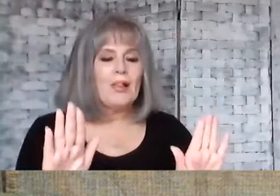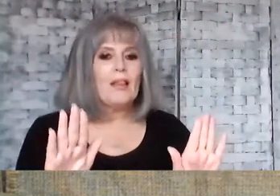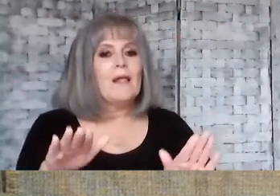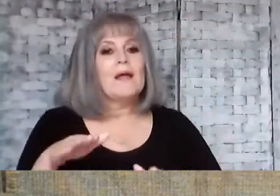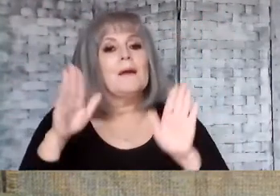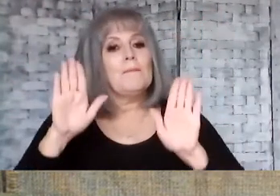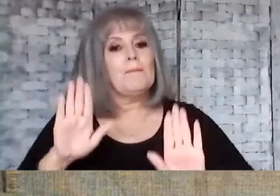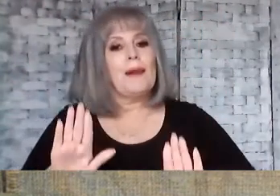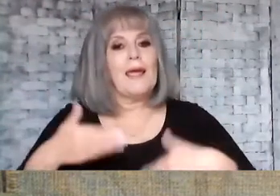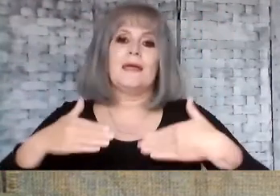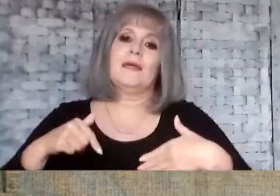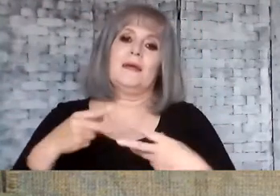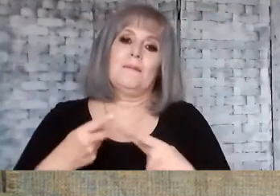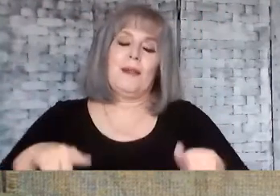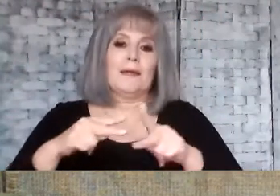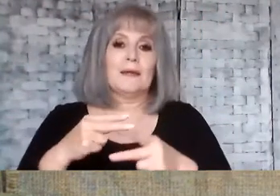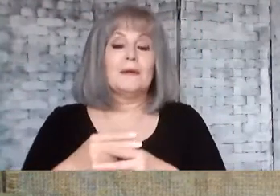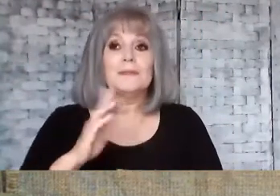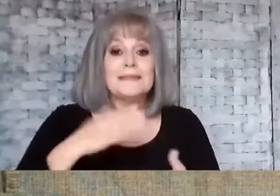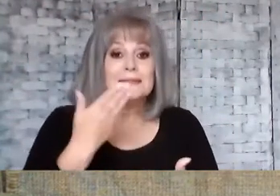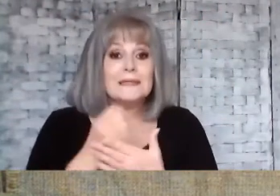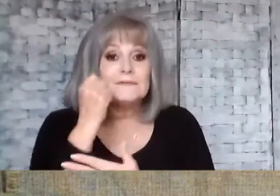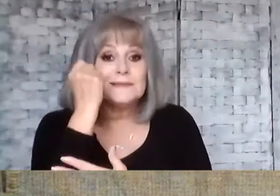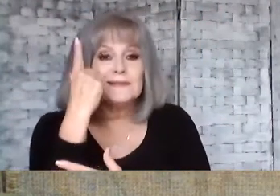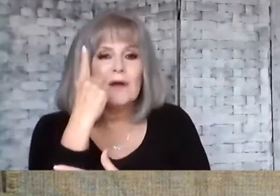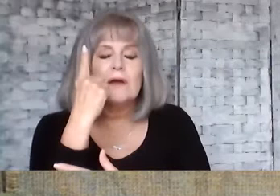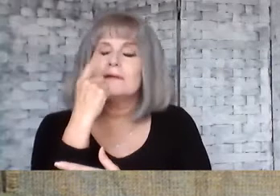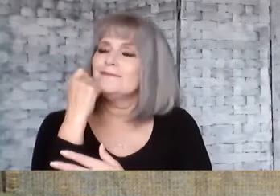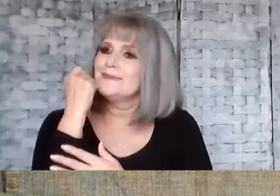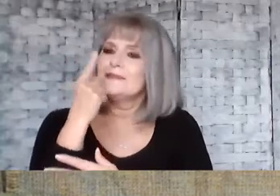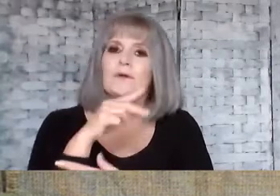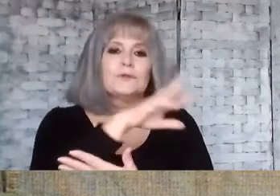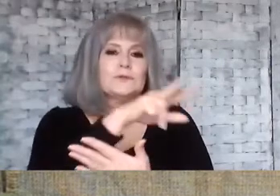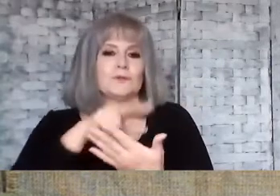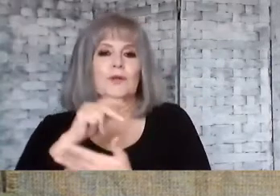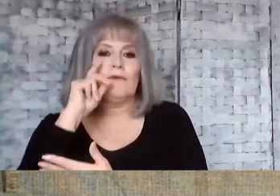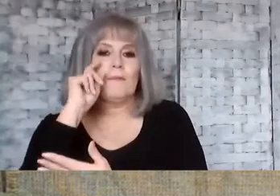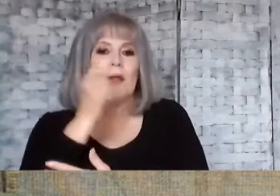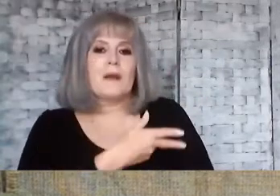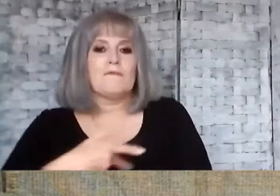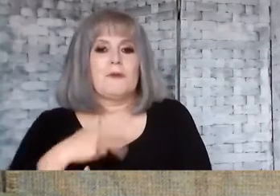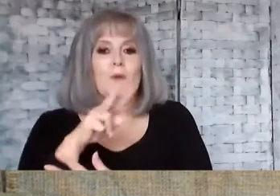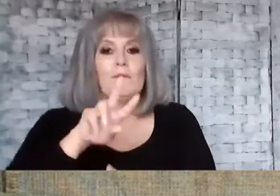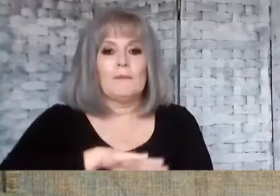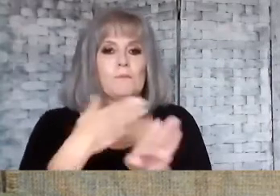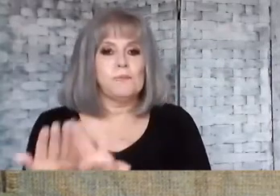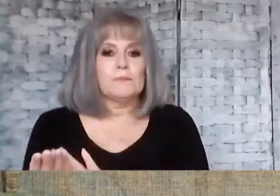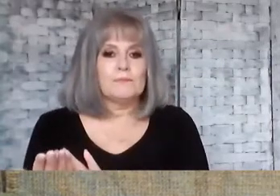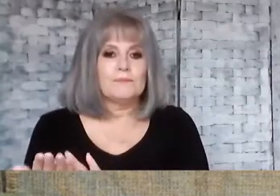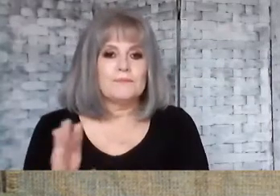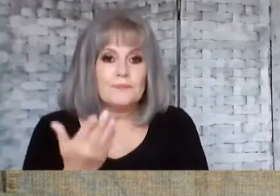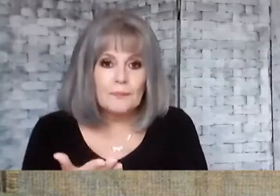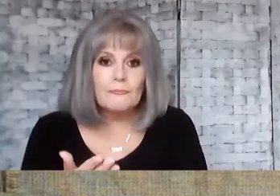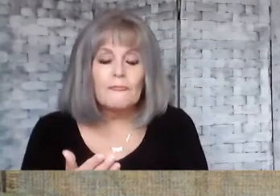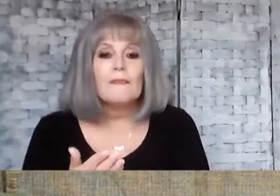die story het, maak die story van Ananias en Safira sin, want die woonplek van God was